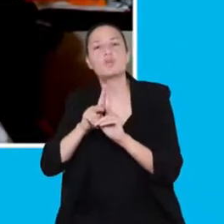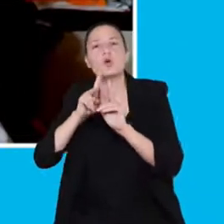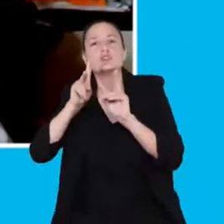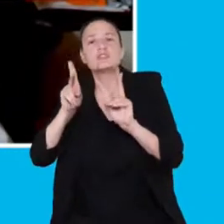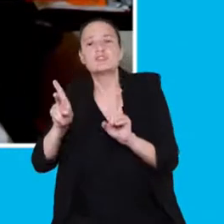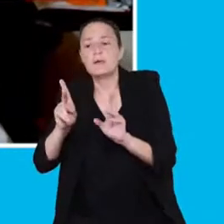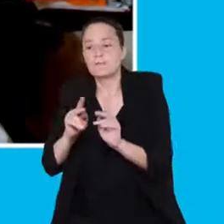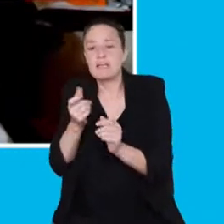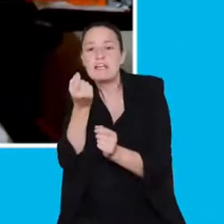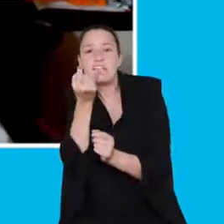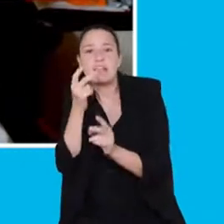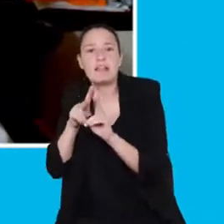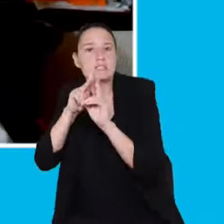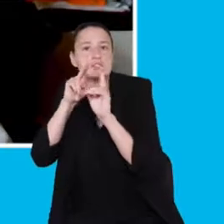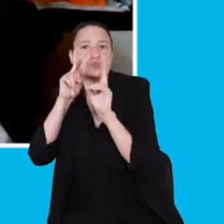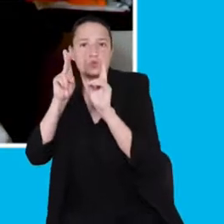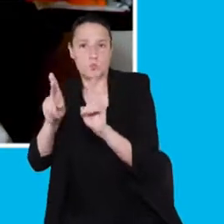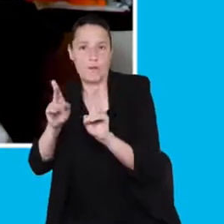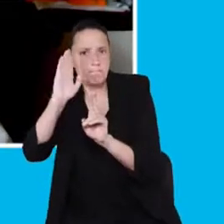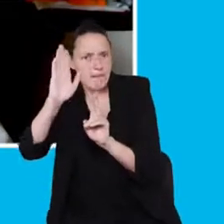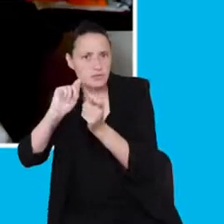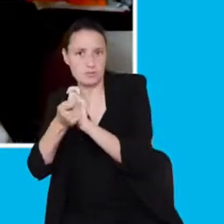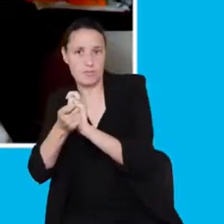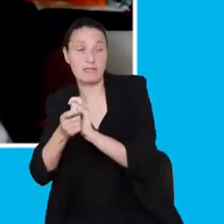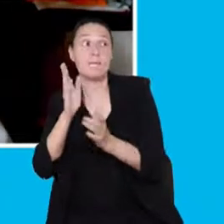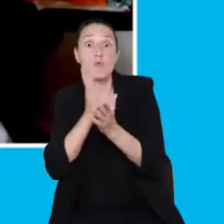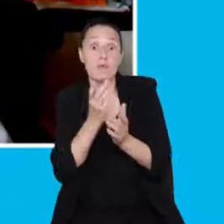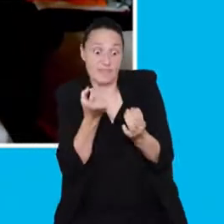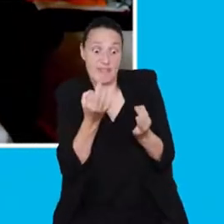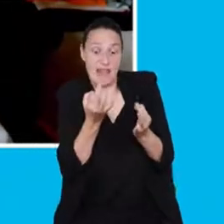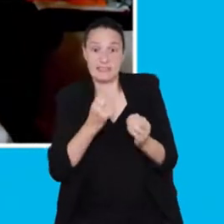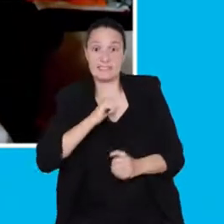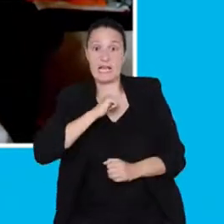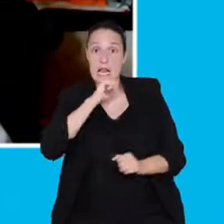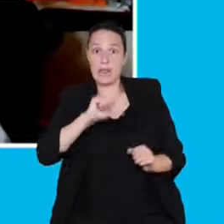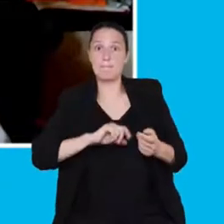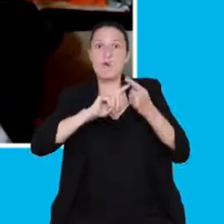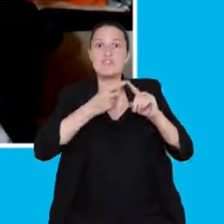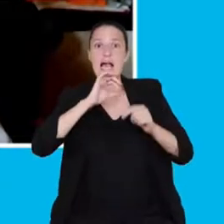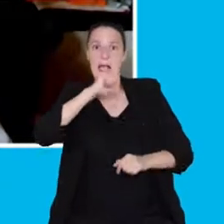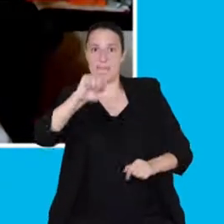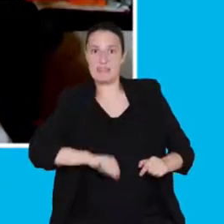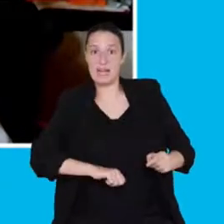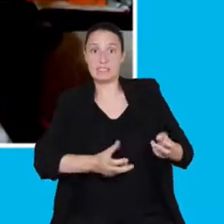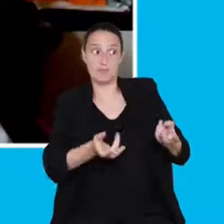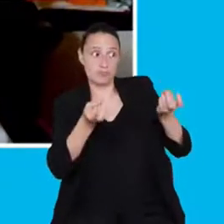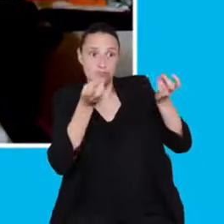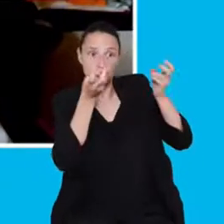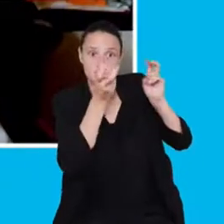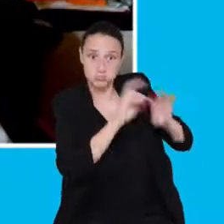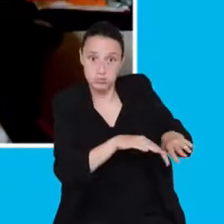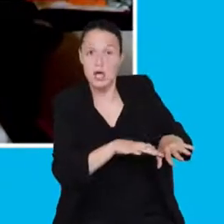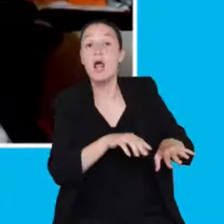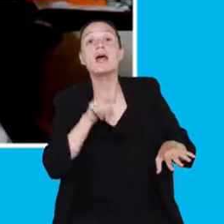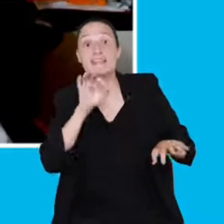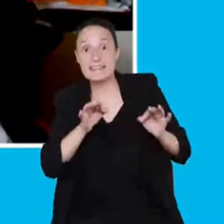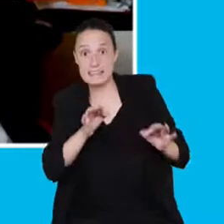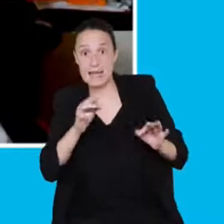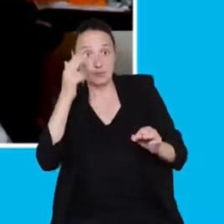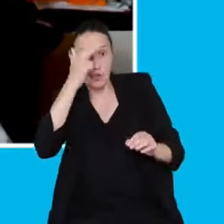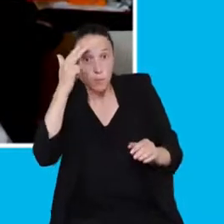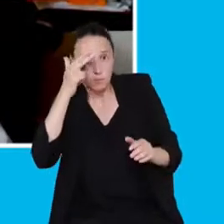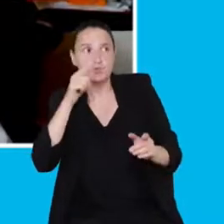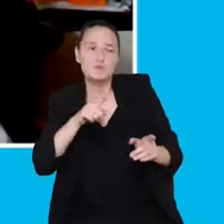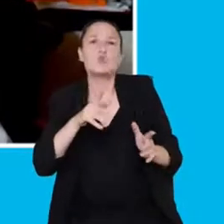przejściowa. Obalony został kapitalizm, w związku z tym w przyszłości, kiedy przezwyciężymy rozmaite